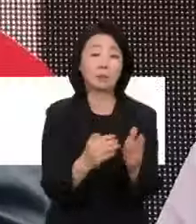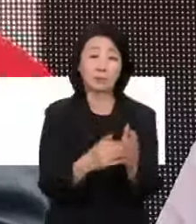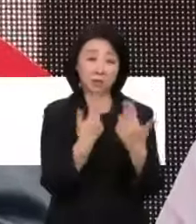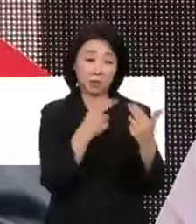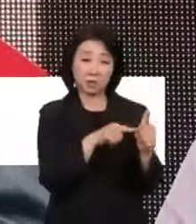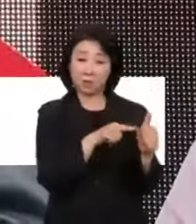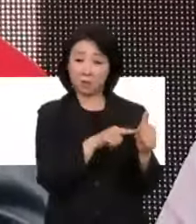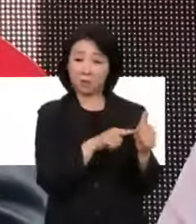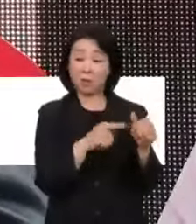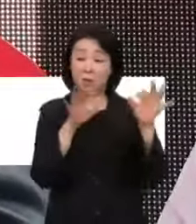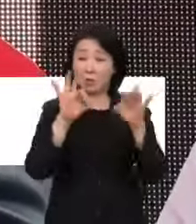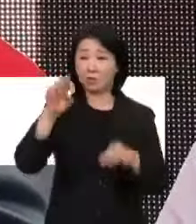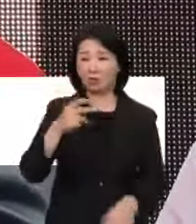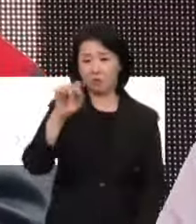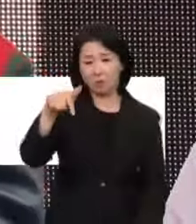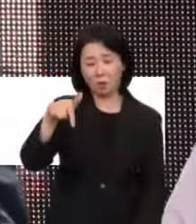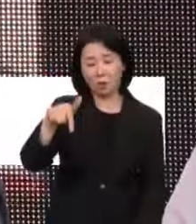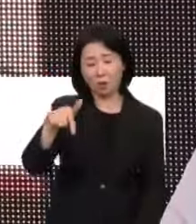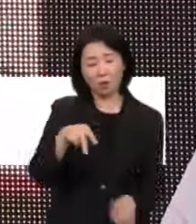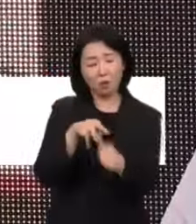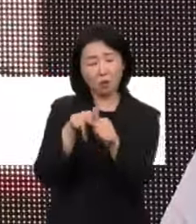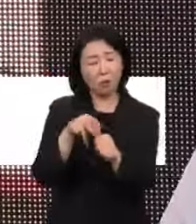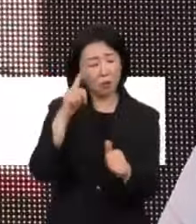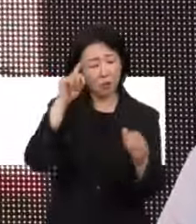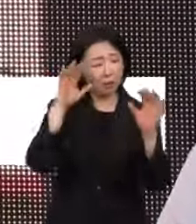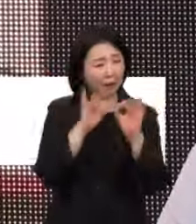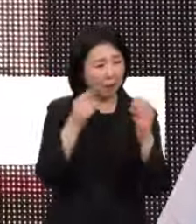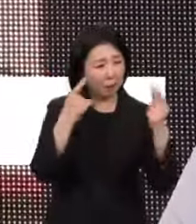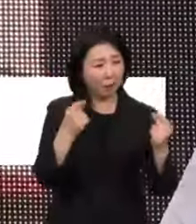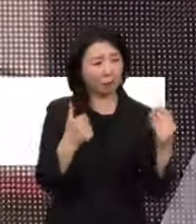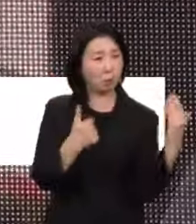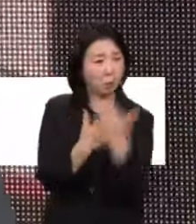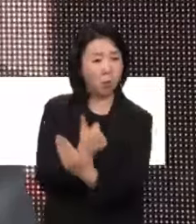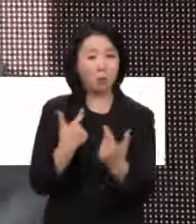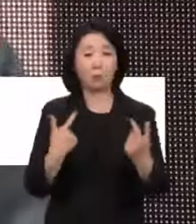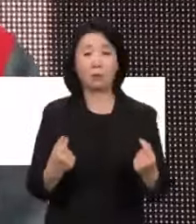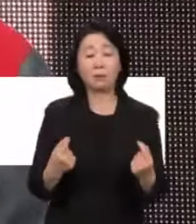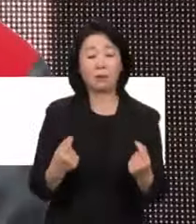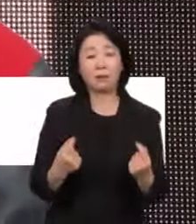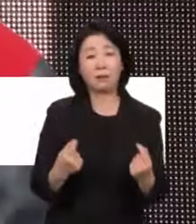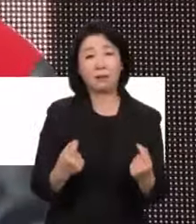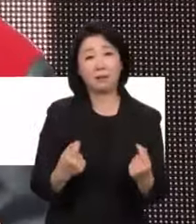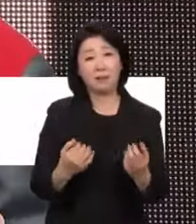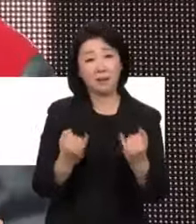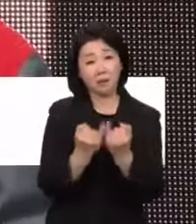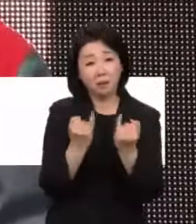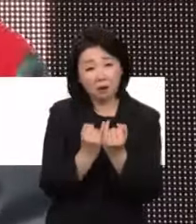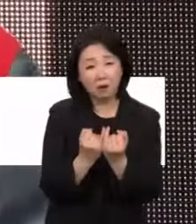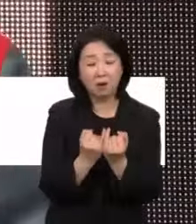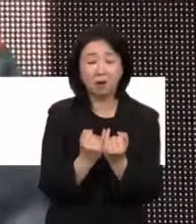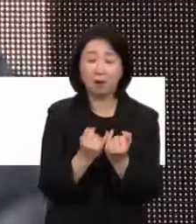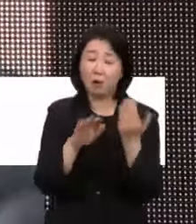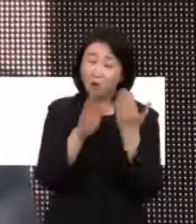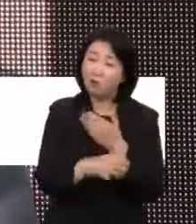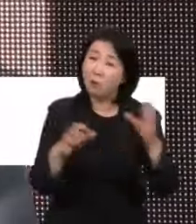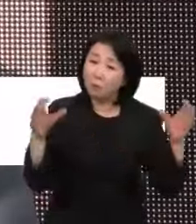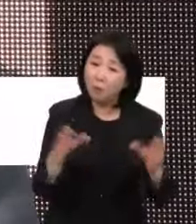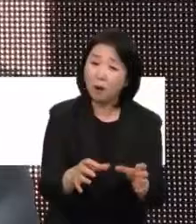대표는 김준혁 후보와 같은 생각이고 옹호하는 겁니다. 여성 동료들, 후배들